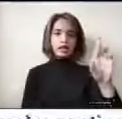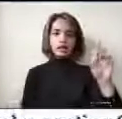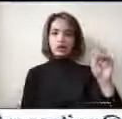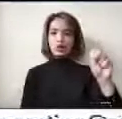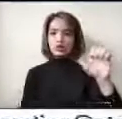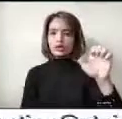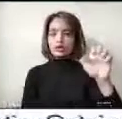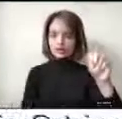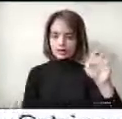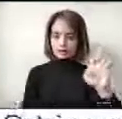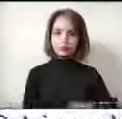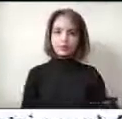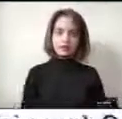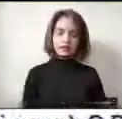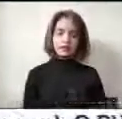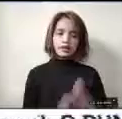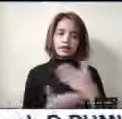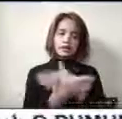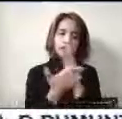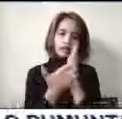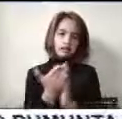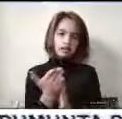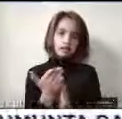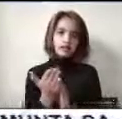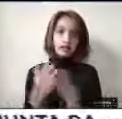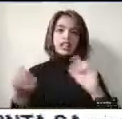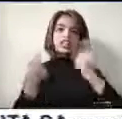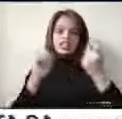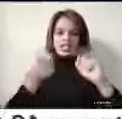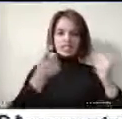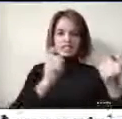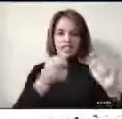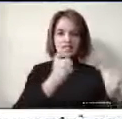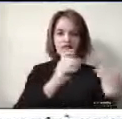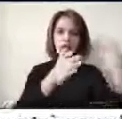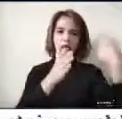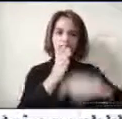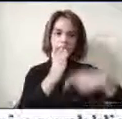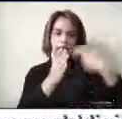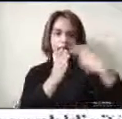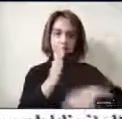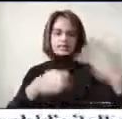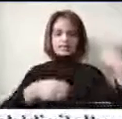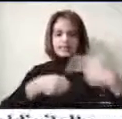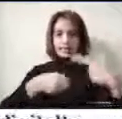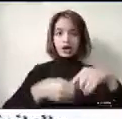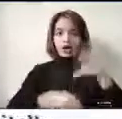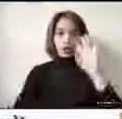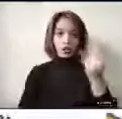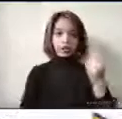most wanted person sa dahil sa dalawang kaso ng panggagahasa,